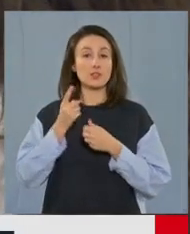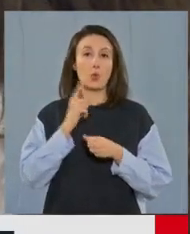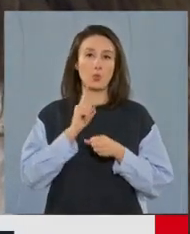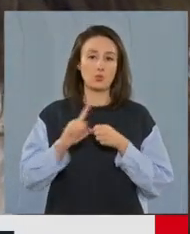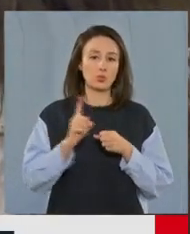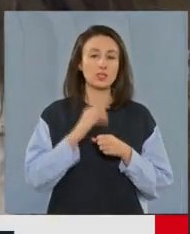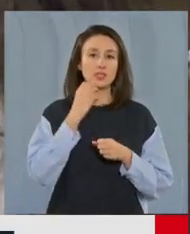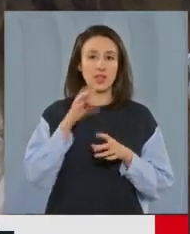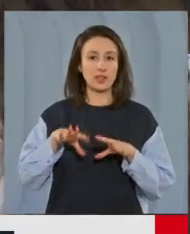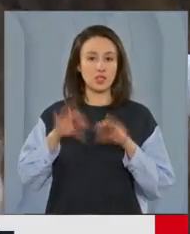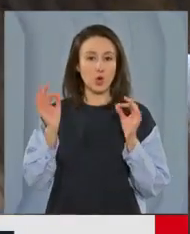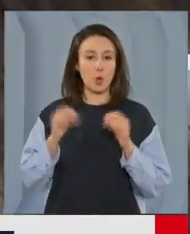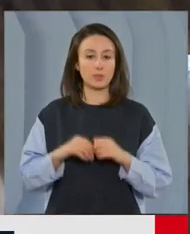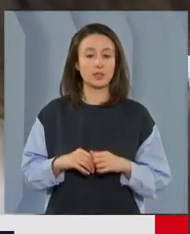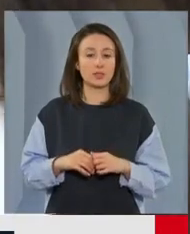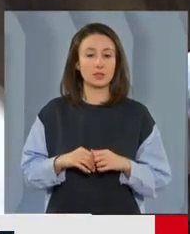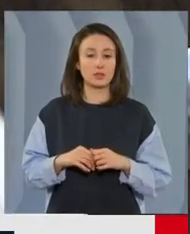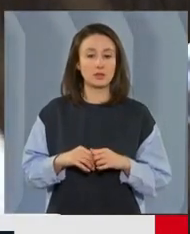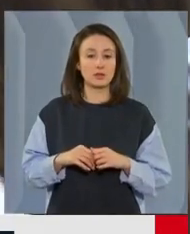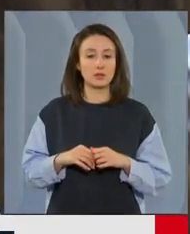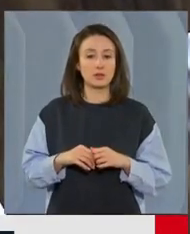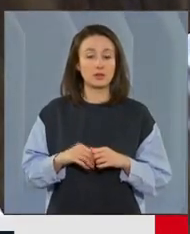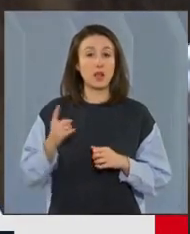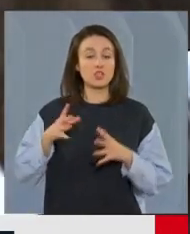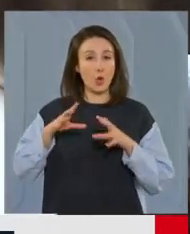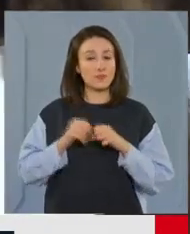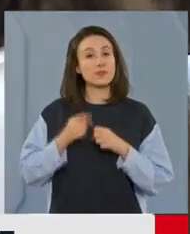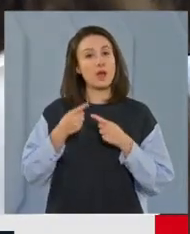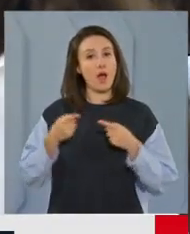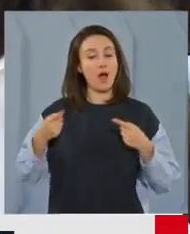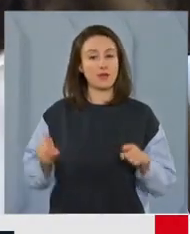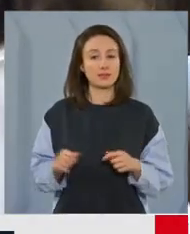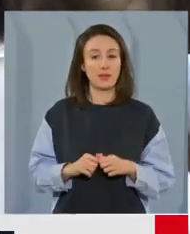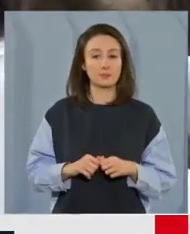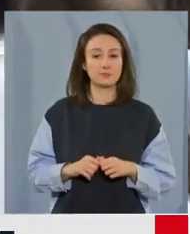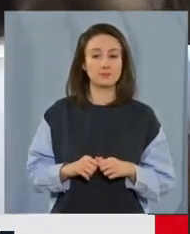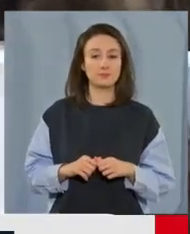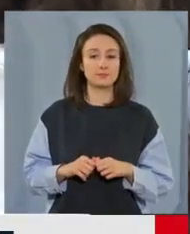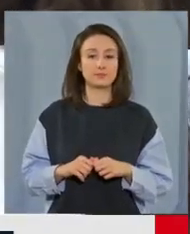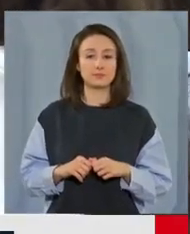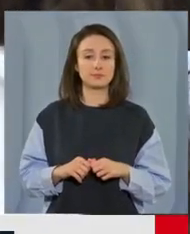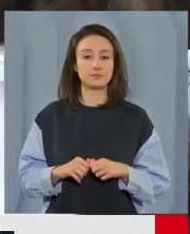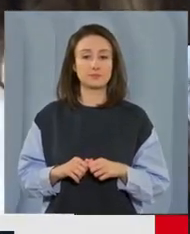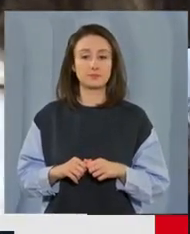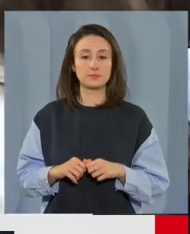se descoperă la aceste confiscări și alte,